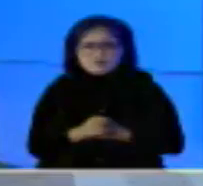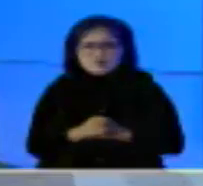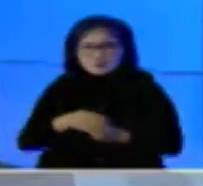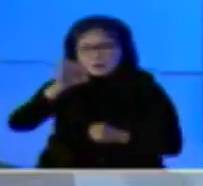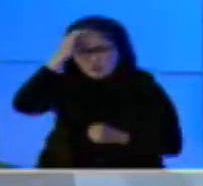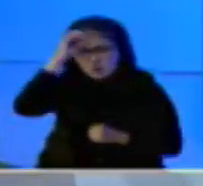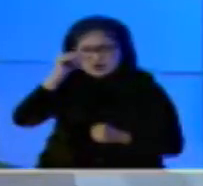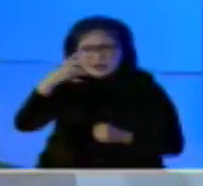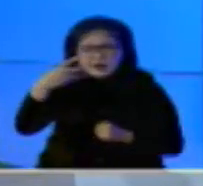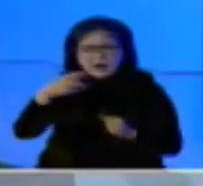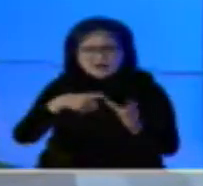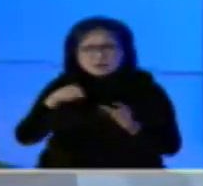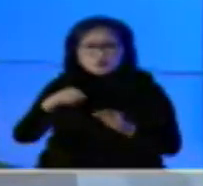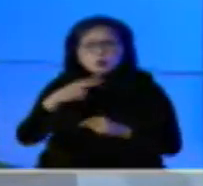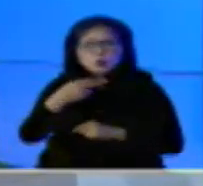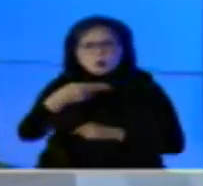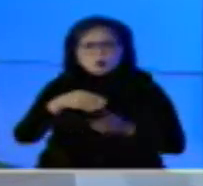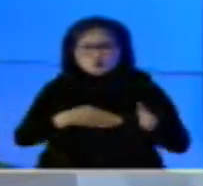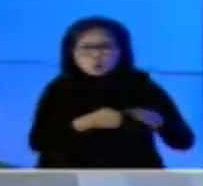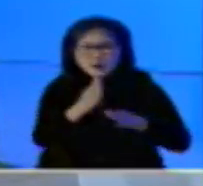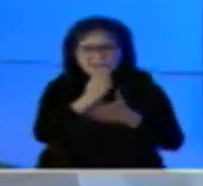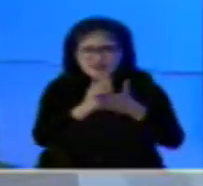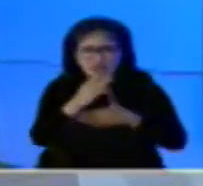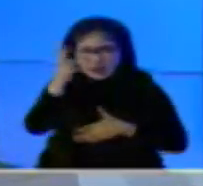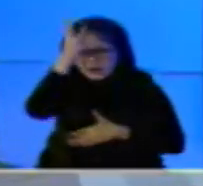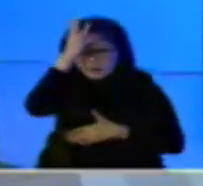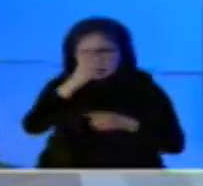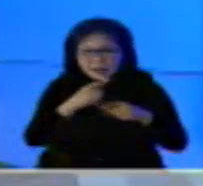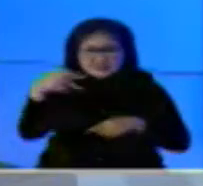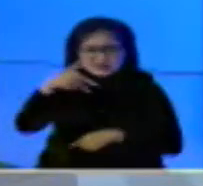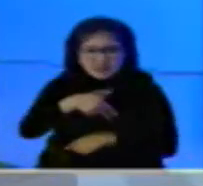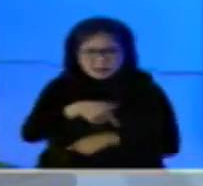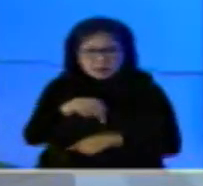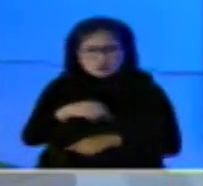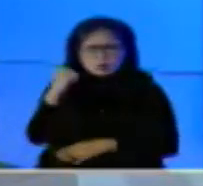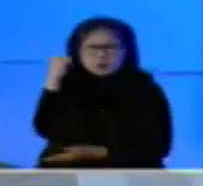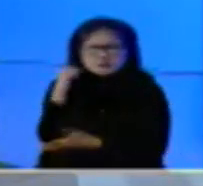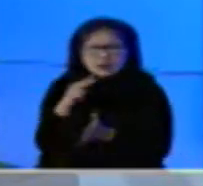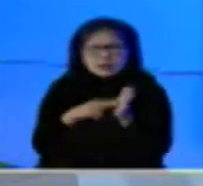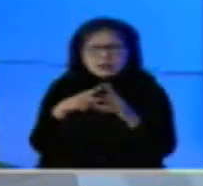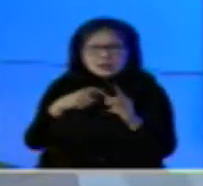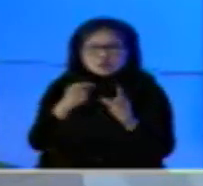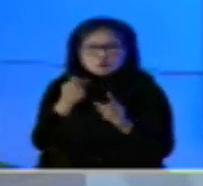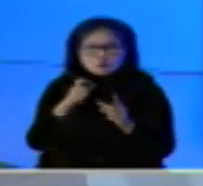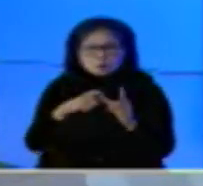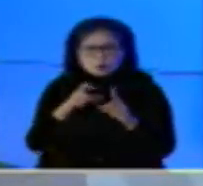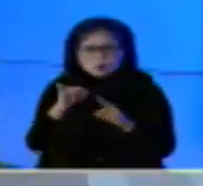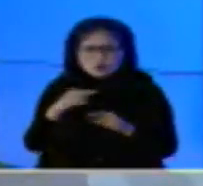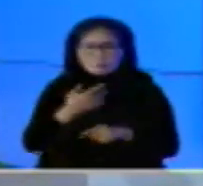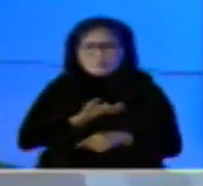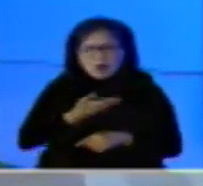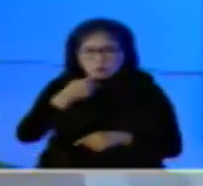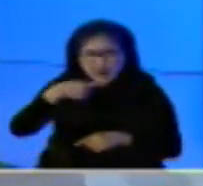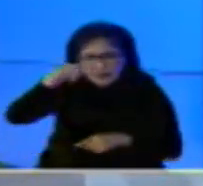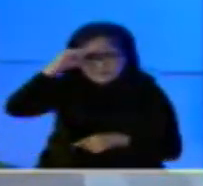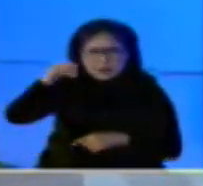Pemirsa, Polres Hulu Sungai Tengah Kalimantan Selatan menetapkan status tersangka kepada Nasrudin yang mengaku sebagai Nabi. Selain